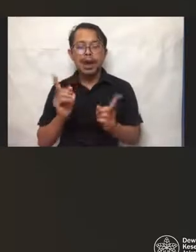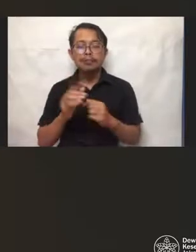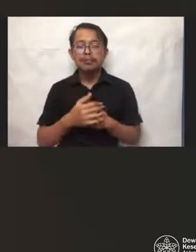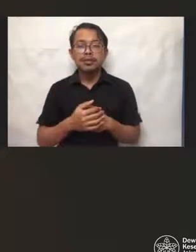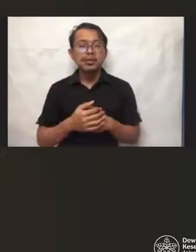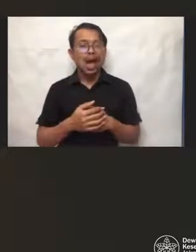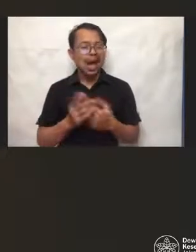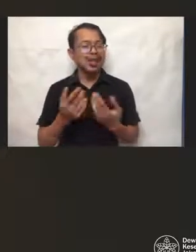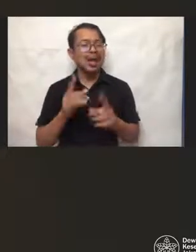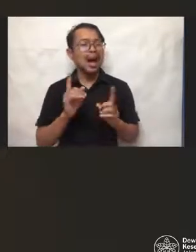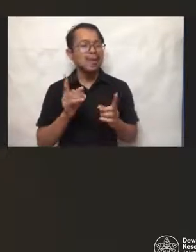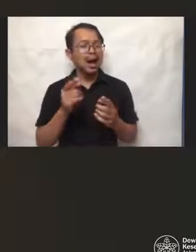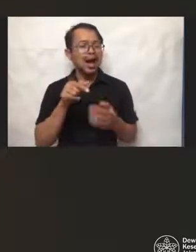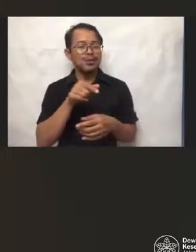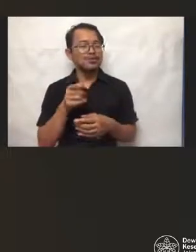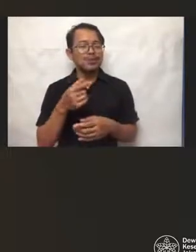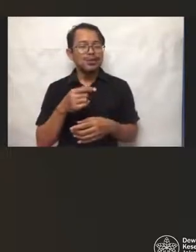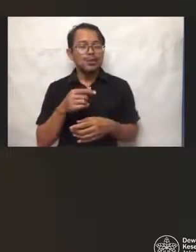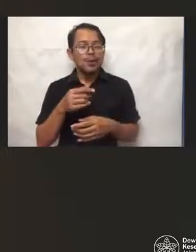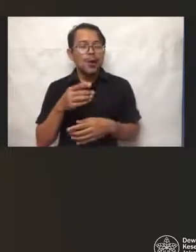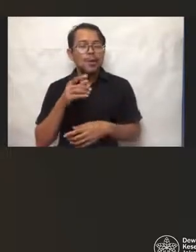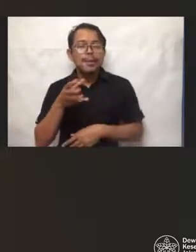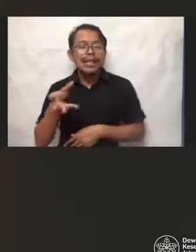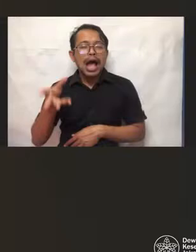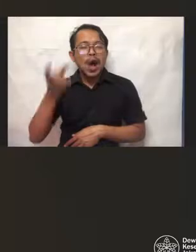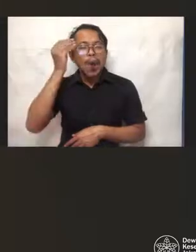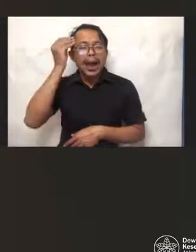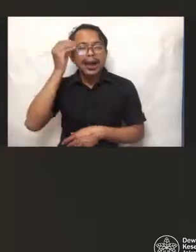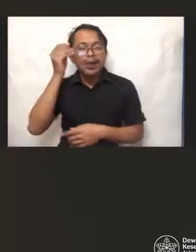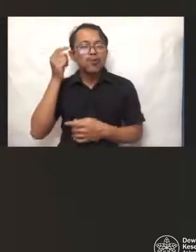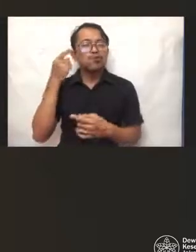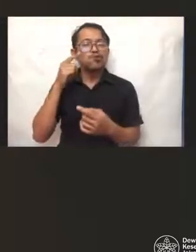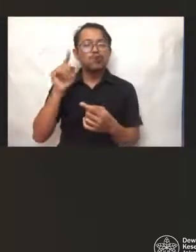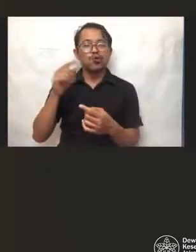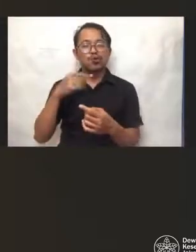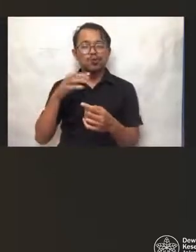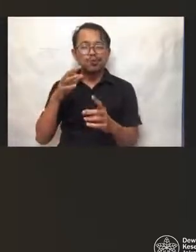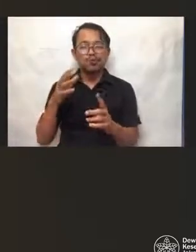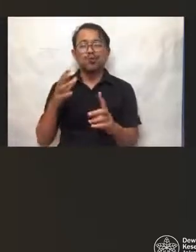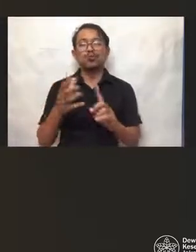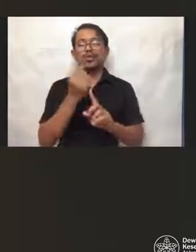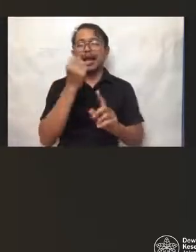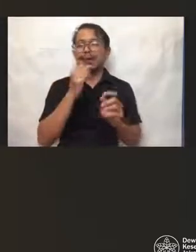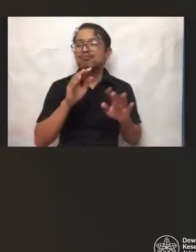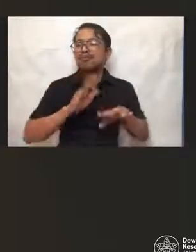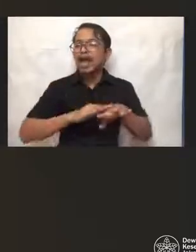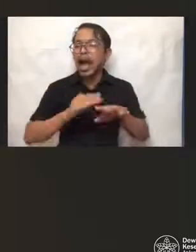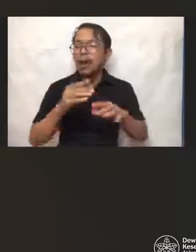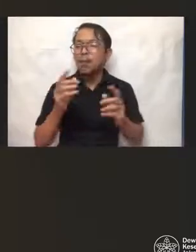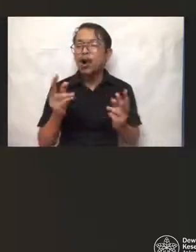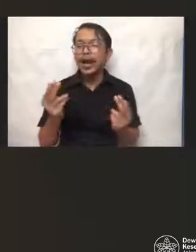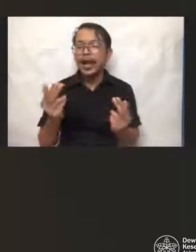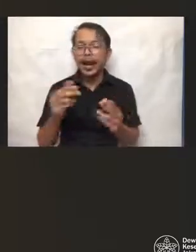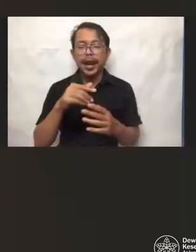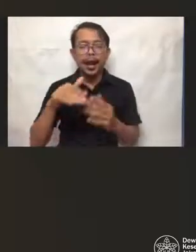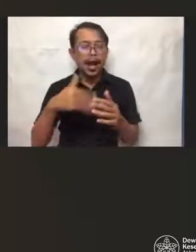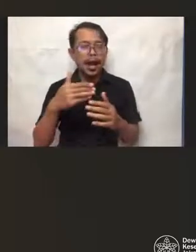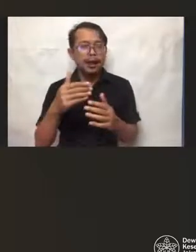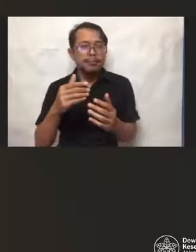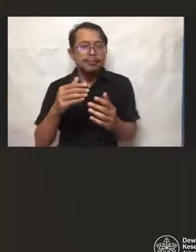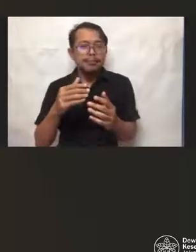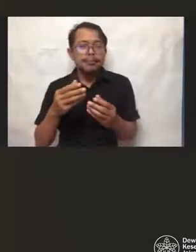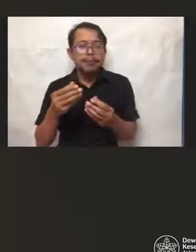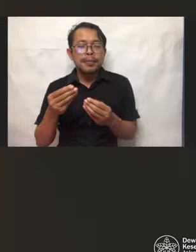harus berfungsi menjadi pengetahuan dalam mewujudkan kebudayaan modern yang akan mengantarkan manusia pada kedamaian dan